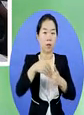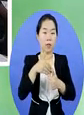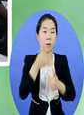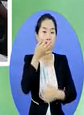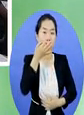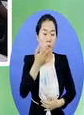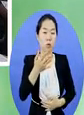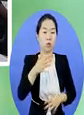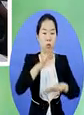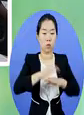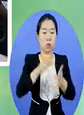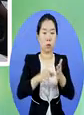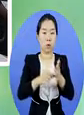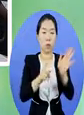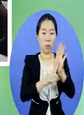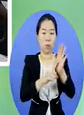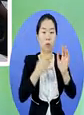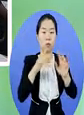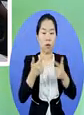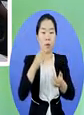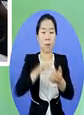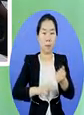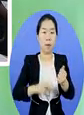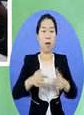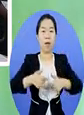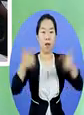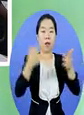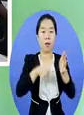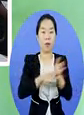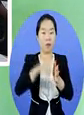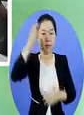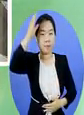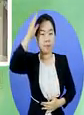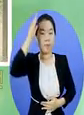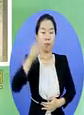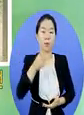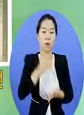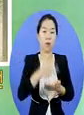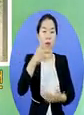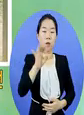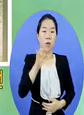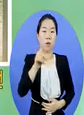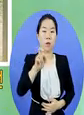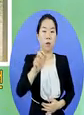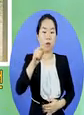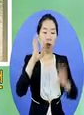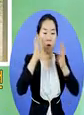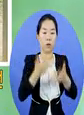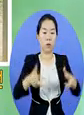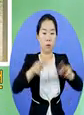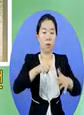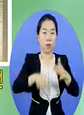마련하여 천안 농산물 홍보는 물론 농가 소득 증대에도 도움이 될 것으로 기대됩니다. 천안시 동남구는 어린이 공원